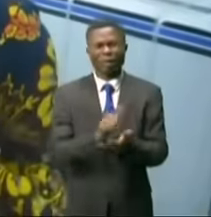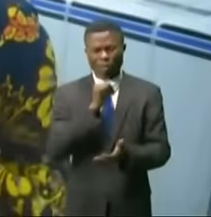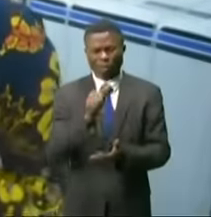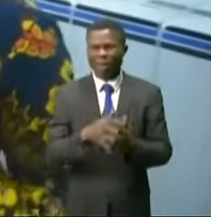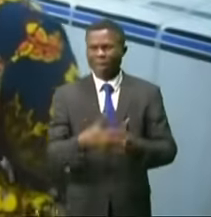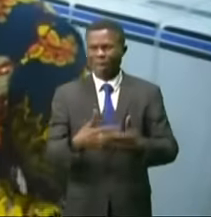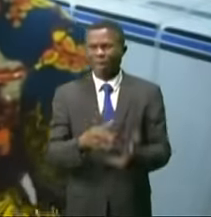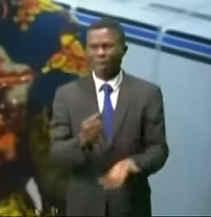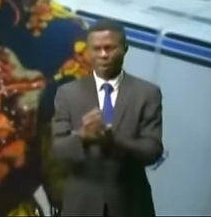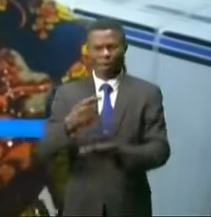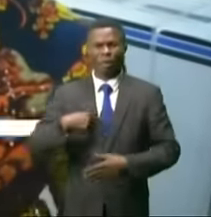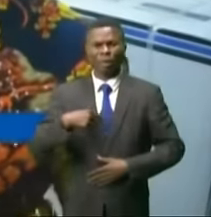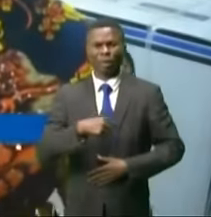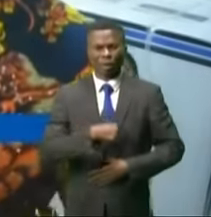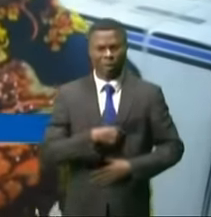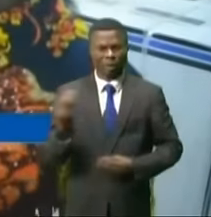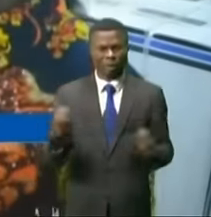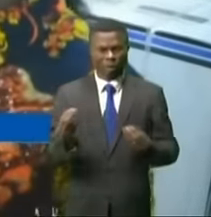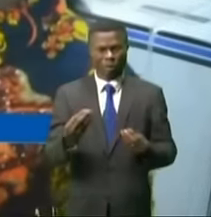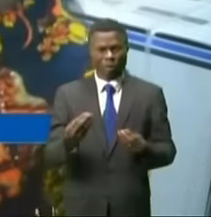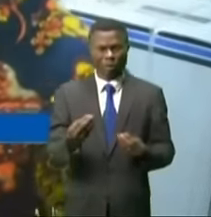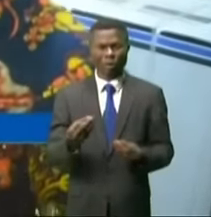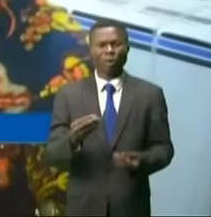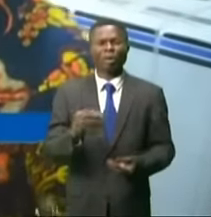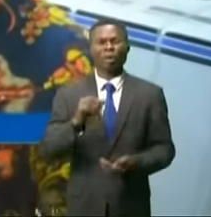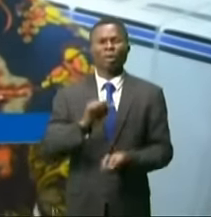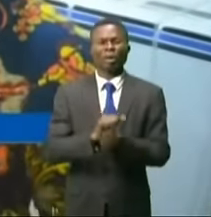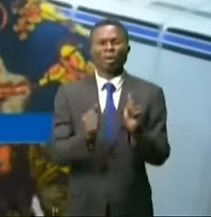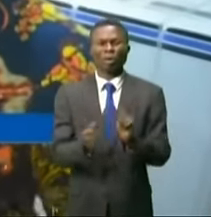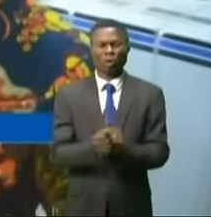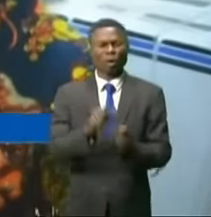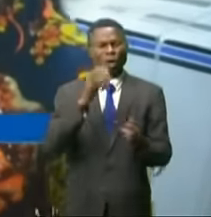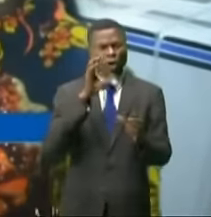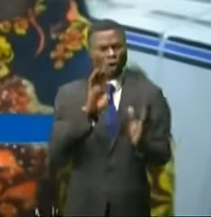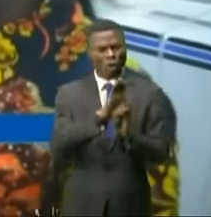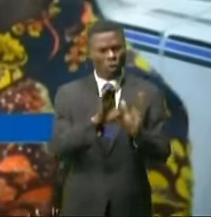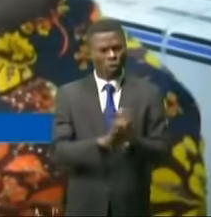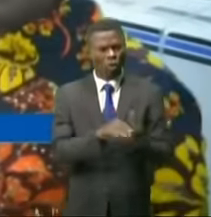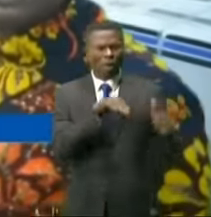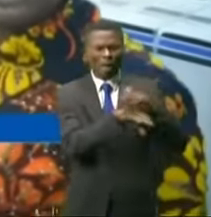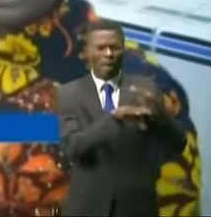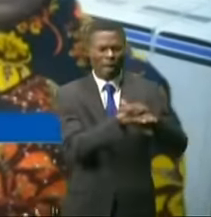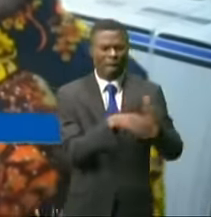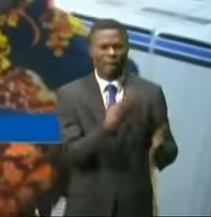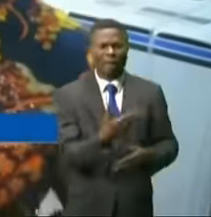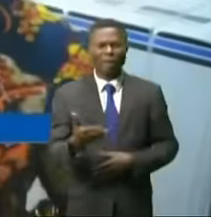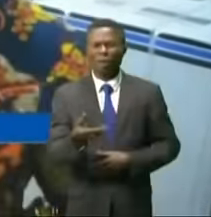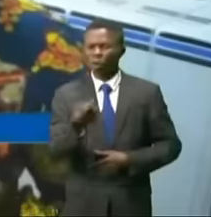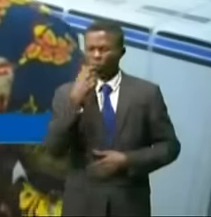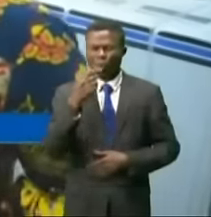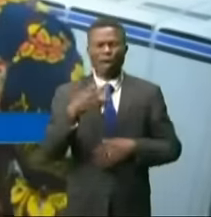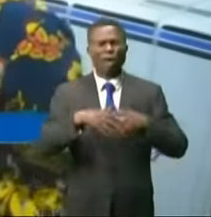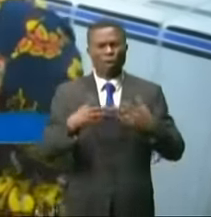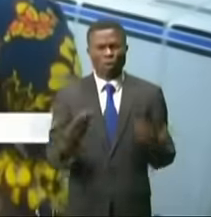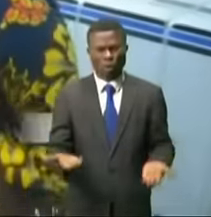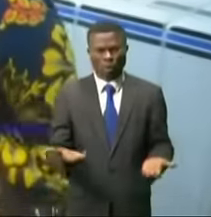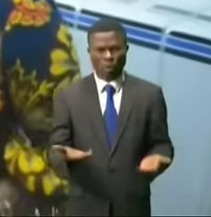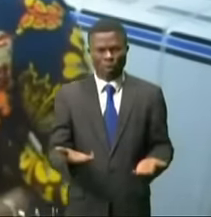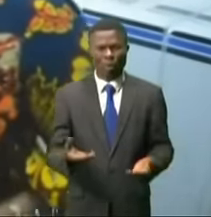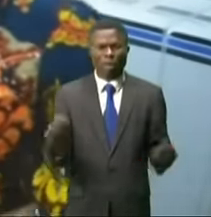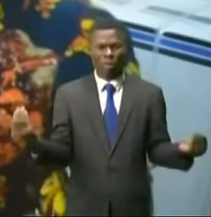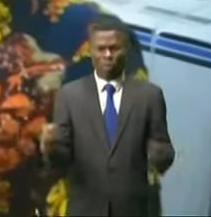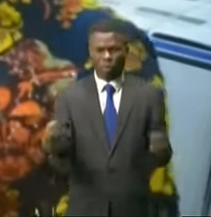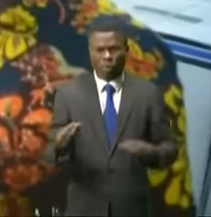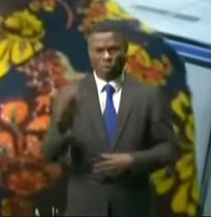nous aider à pouvoir améliorer les conditions de stockage de produits contraceptifs afin